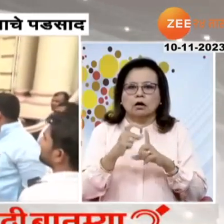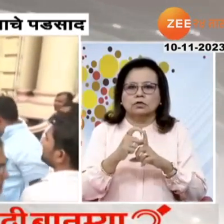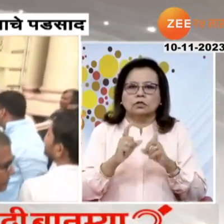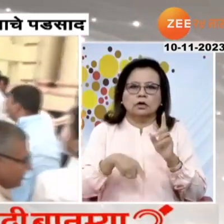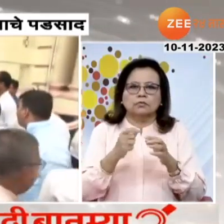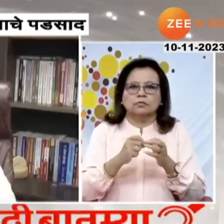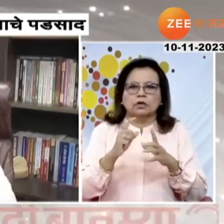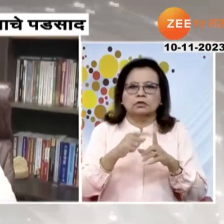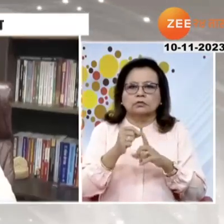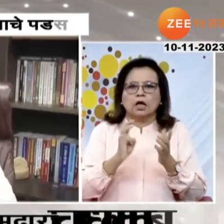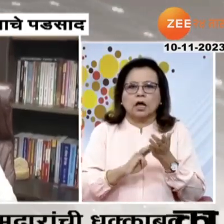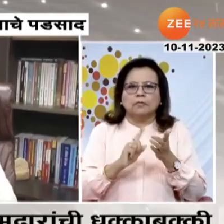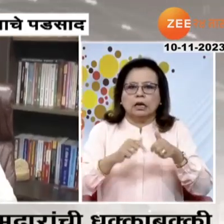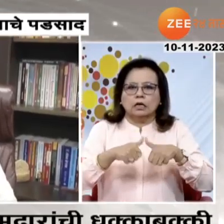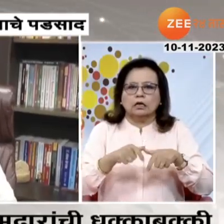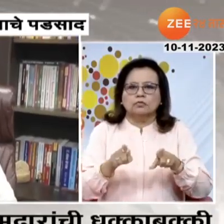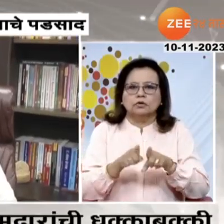आणि भाजपा आमदारांची